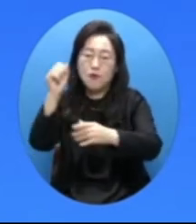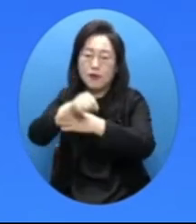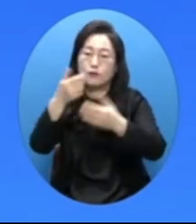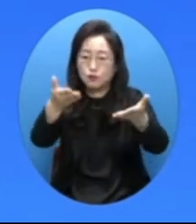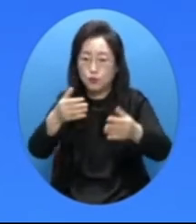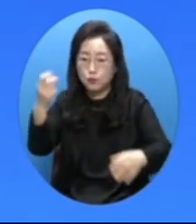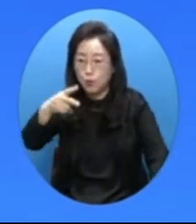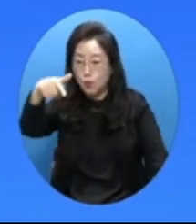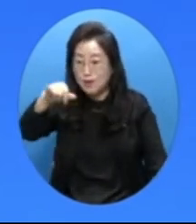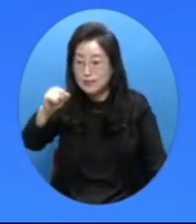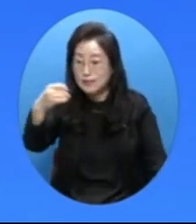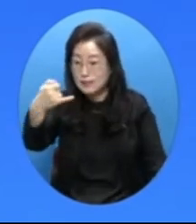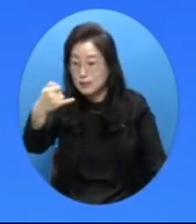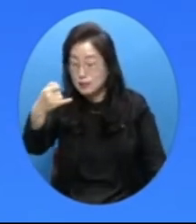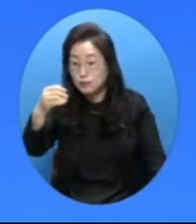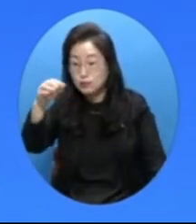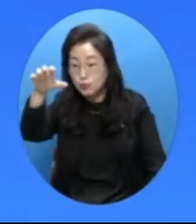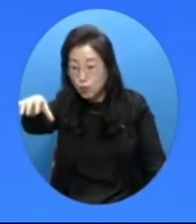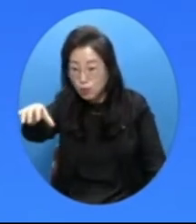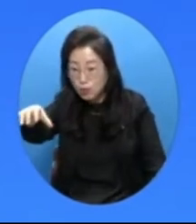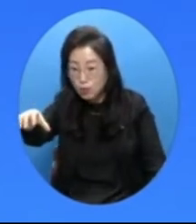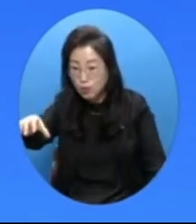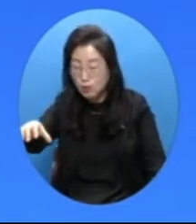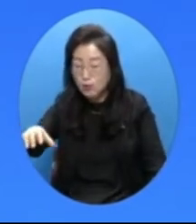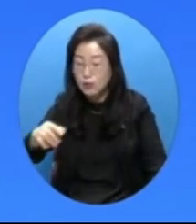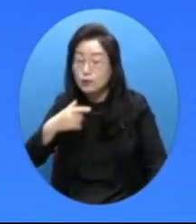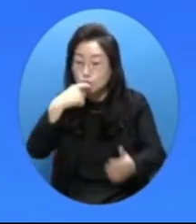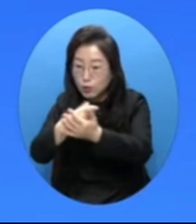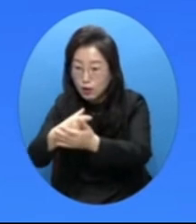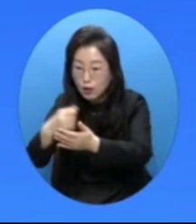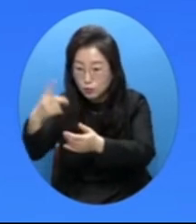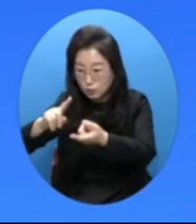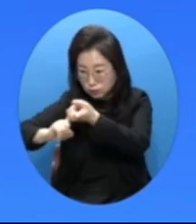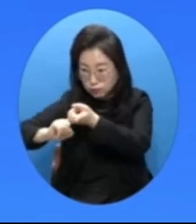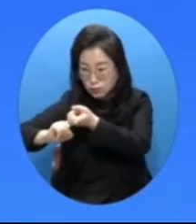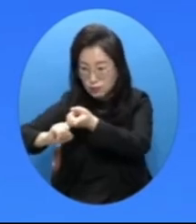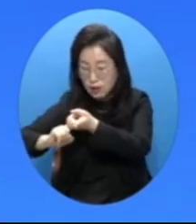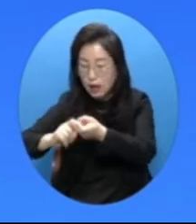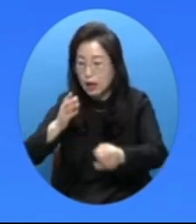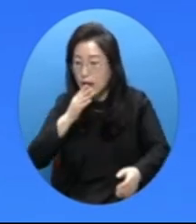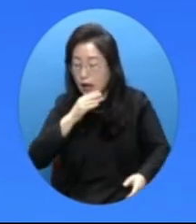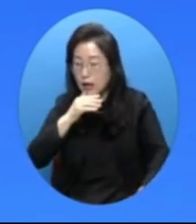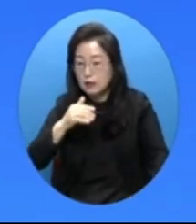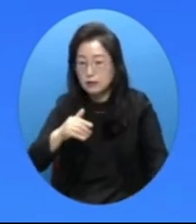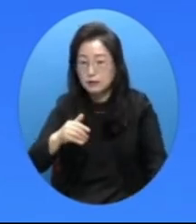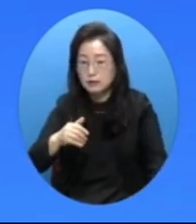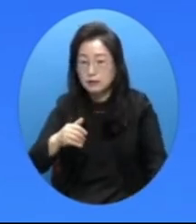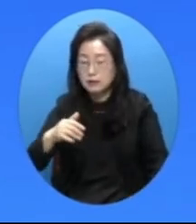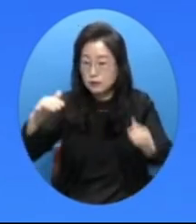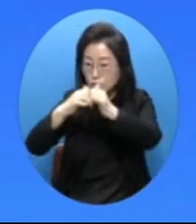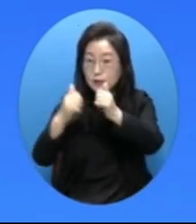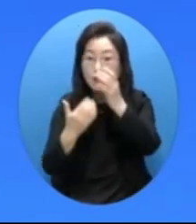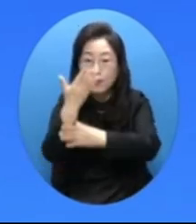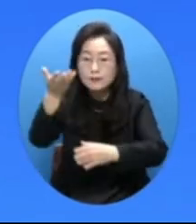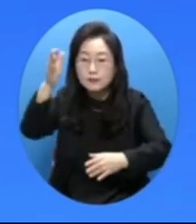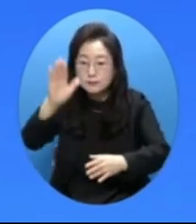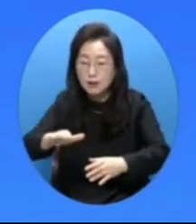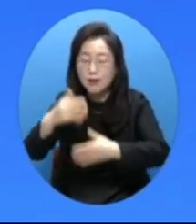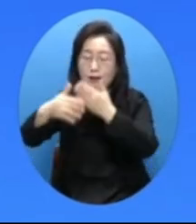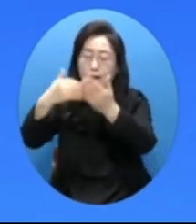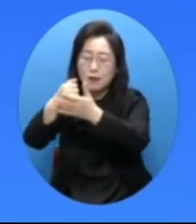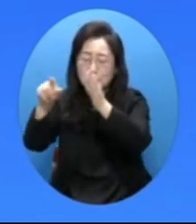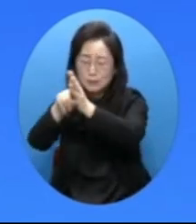전쟁이 일어나게 됐지만 그럼에도 불구하고 하나님 앞에 우리가 기도하고 매달리면이 모든